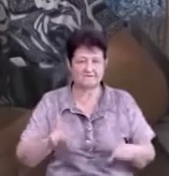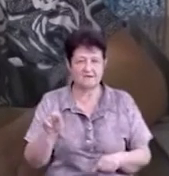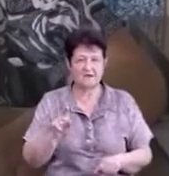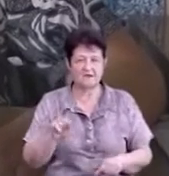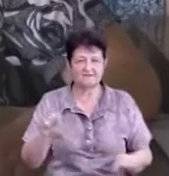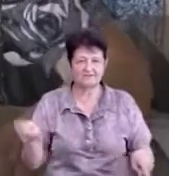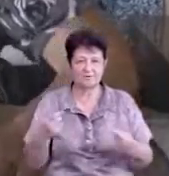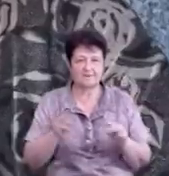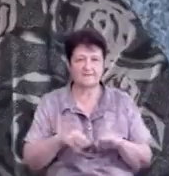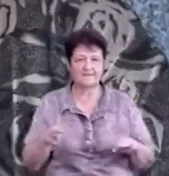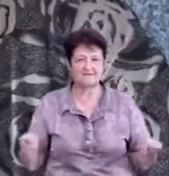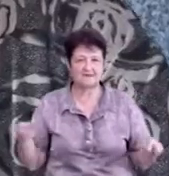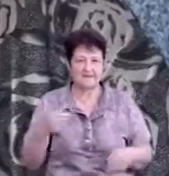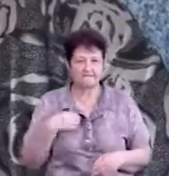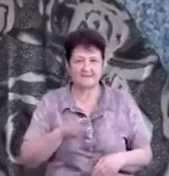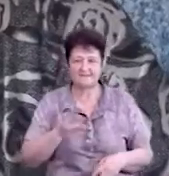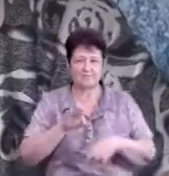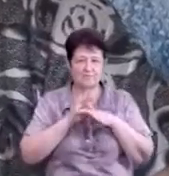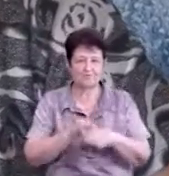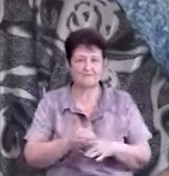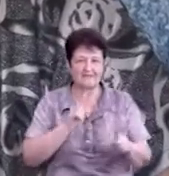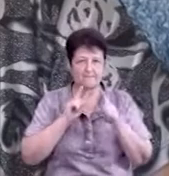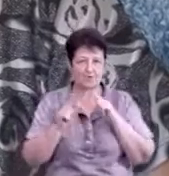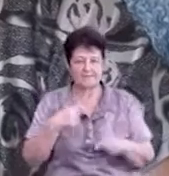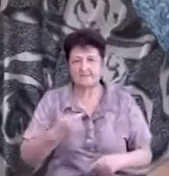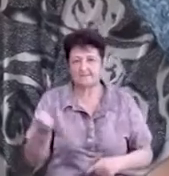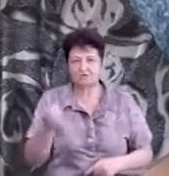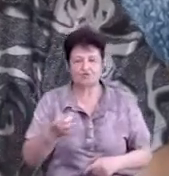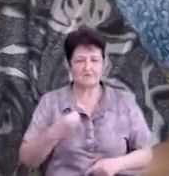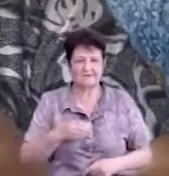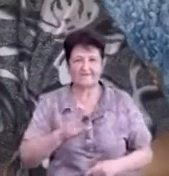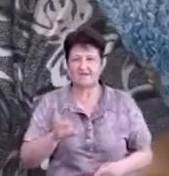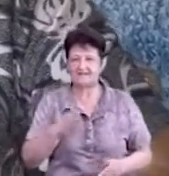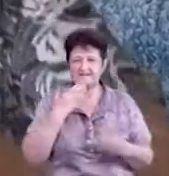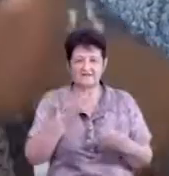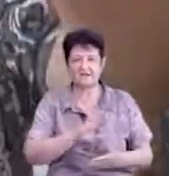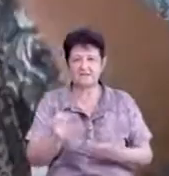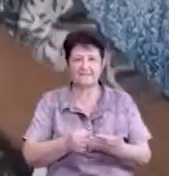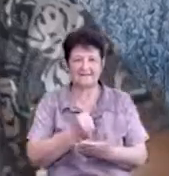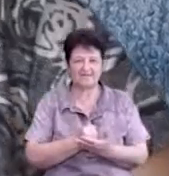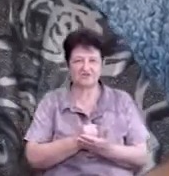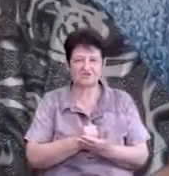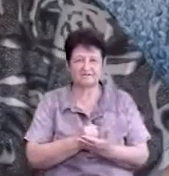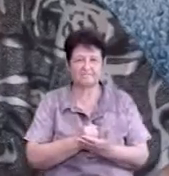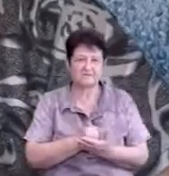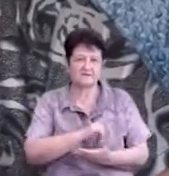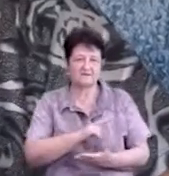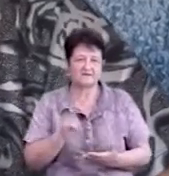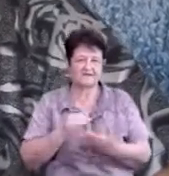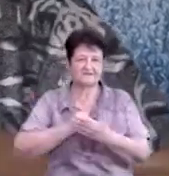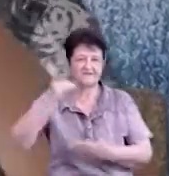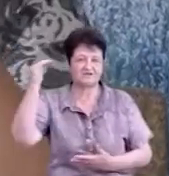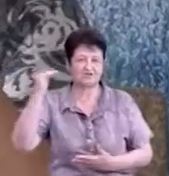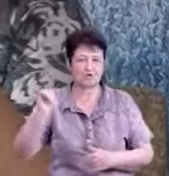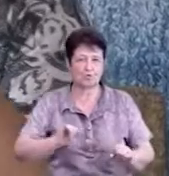створена при міністерстві. Ми не проводили виконком, нам нічого не надавалося, ні звернень, ні підтверджень, ні якихось з вищих